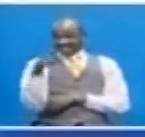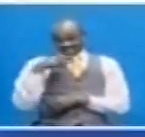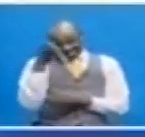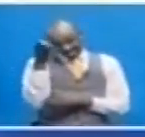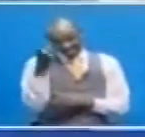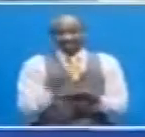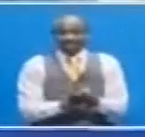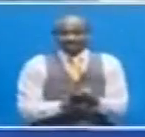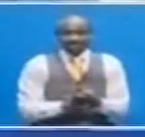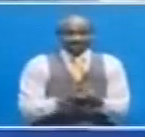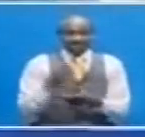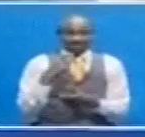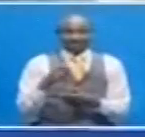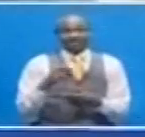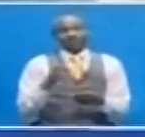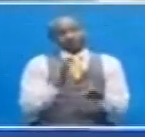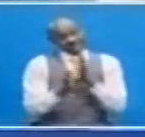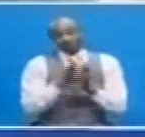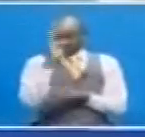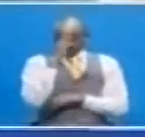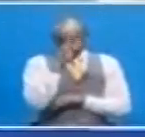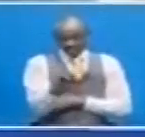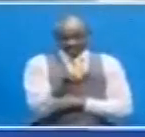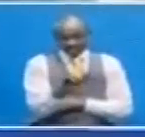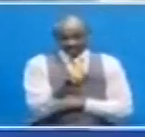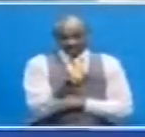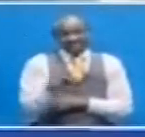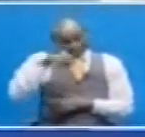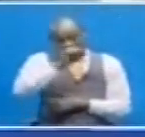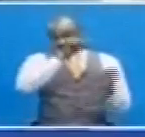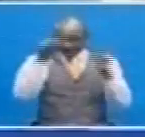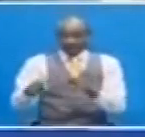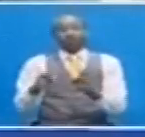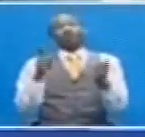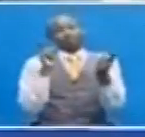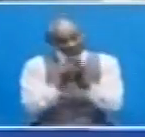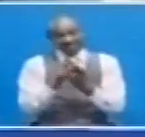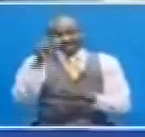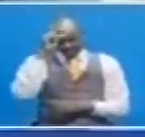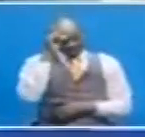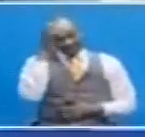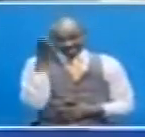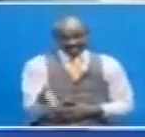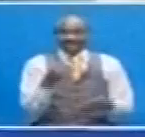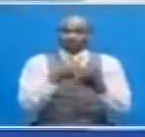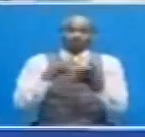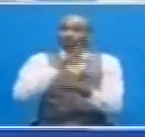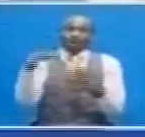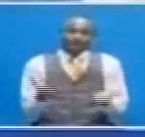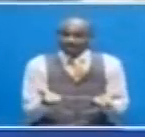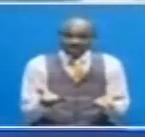jinai ICC. And without a doubt, he is coming to meet the government that is in place that includes all of us. So